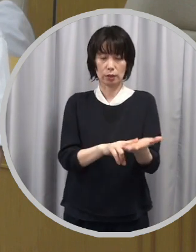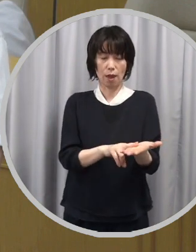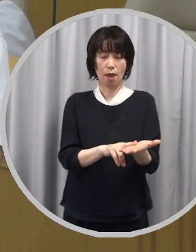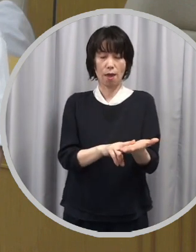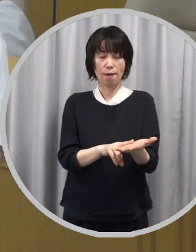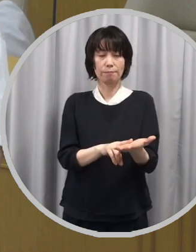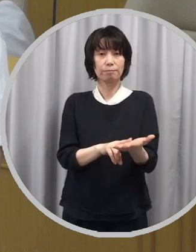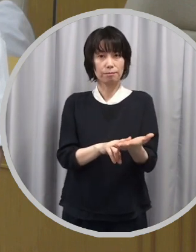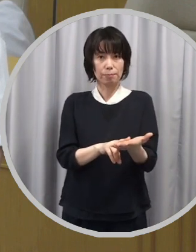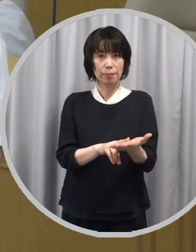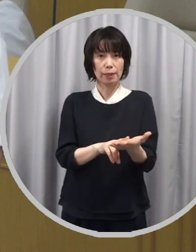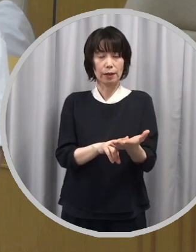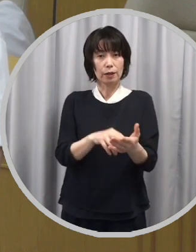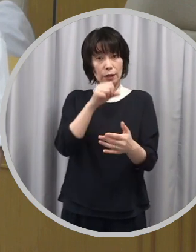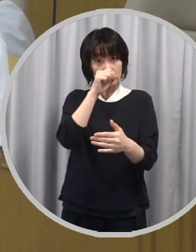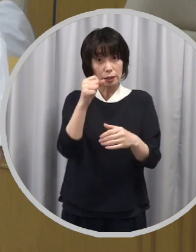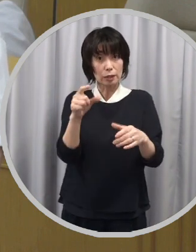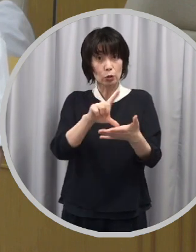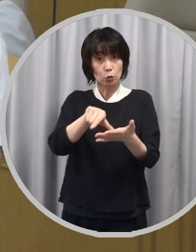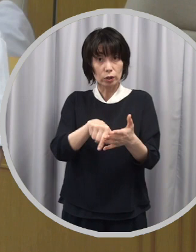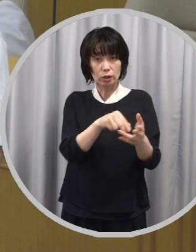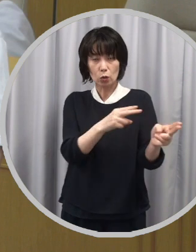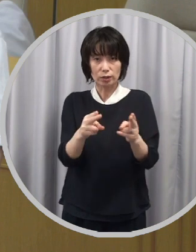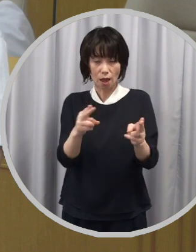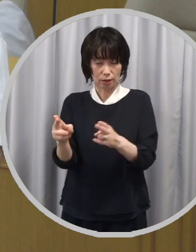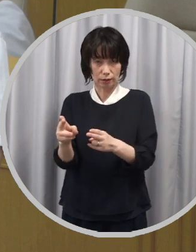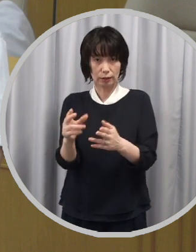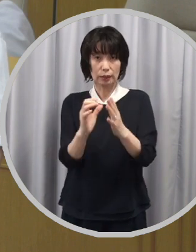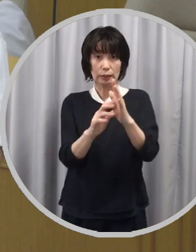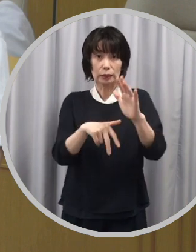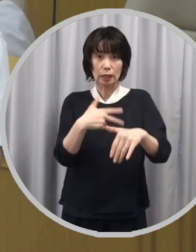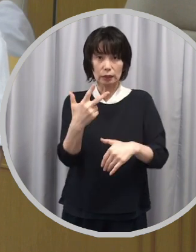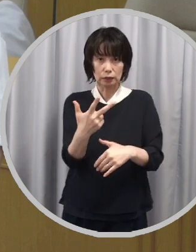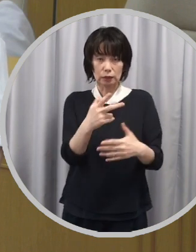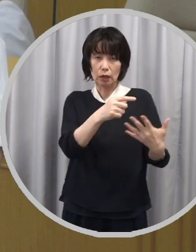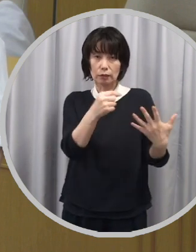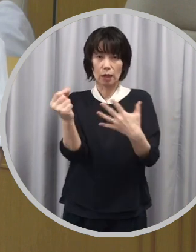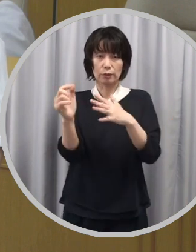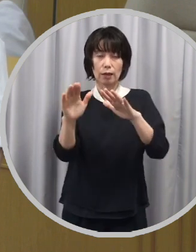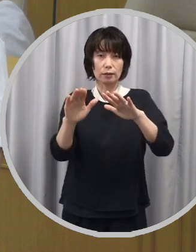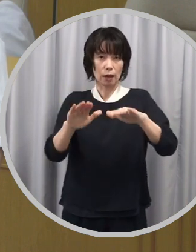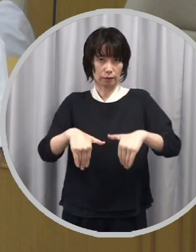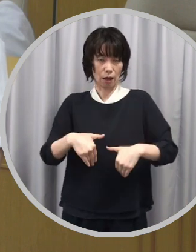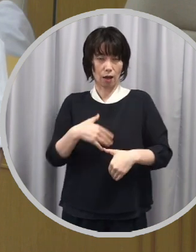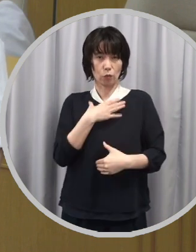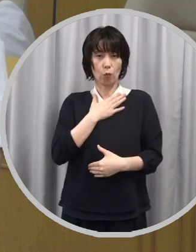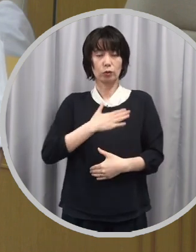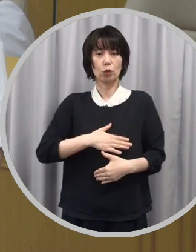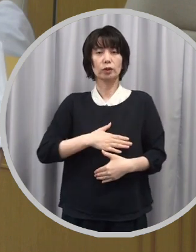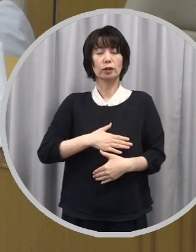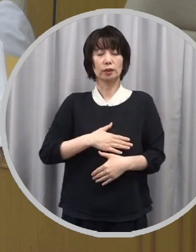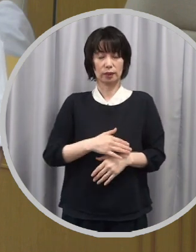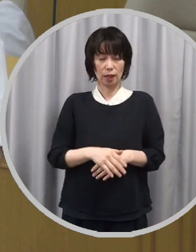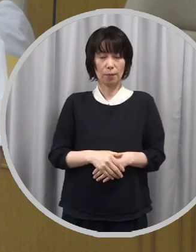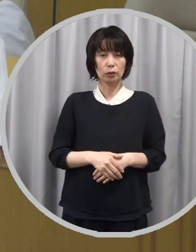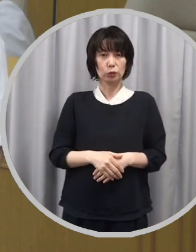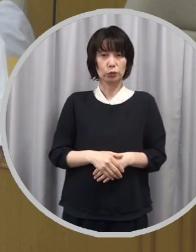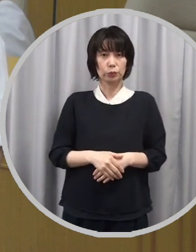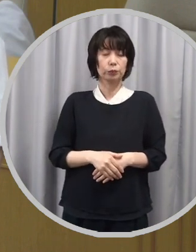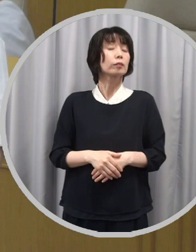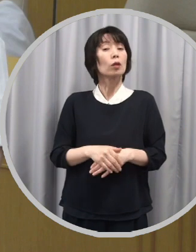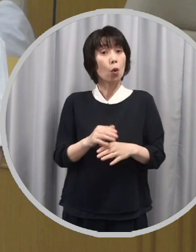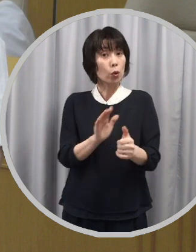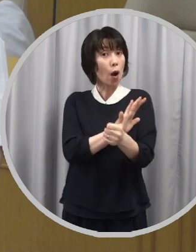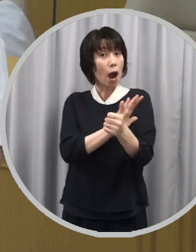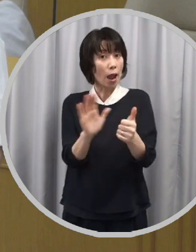たに有望な区域の整理を行い、石狩市が選定されたと承知しておりますが、この